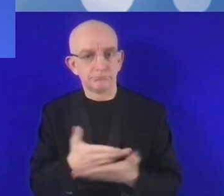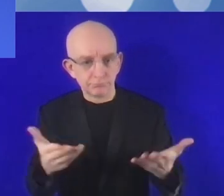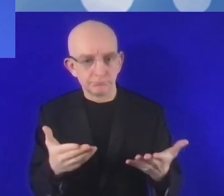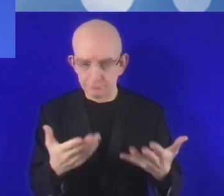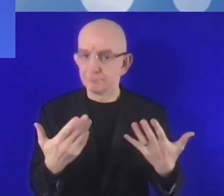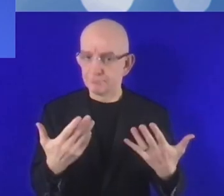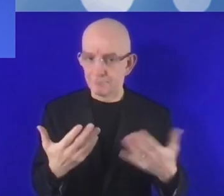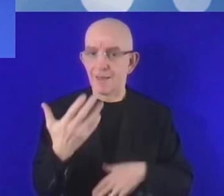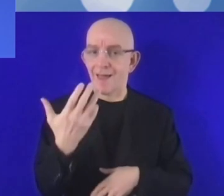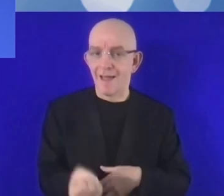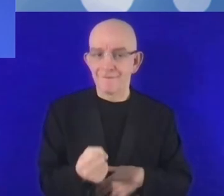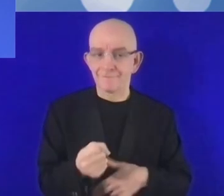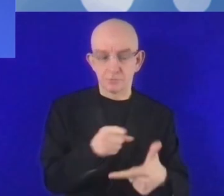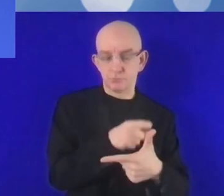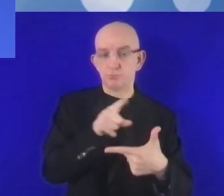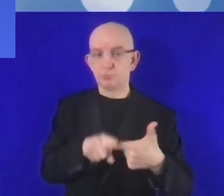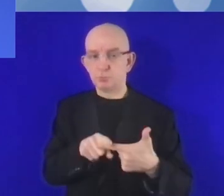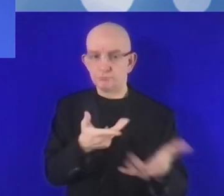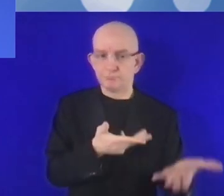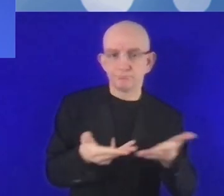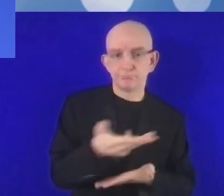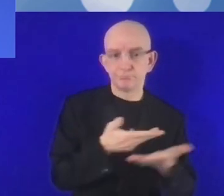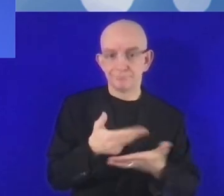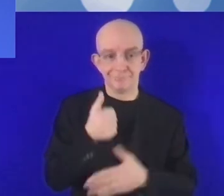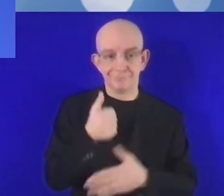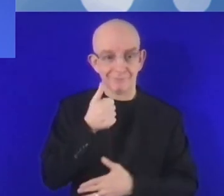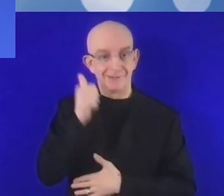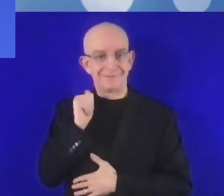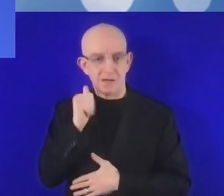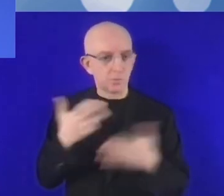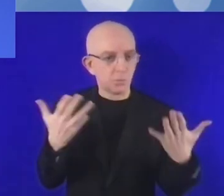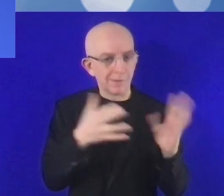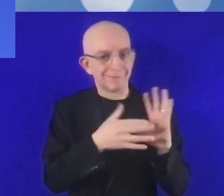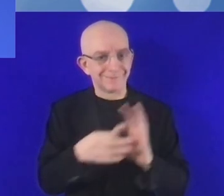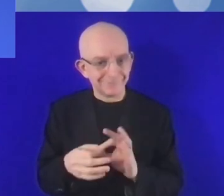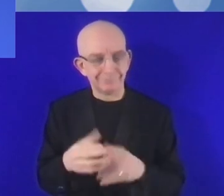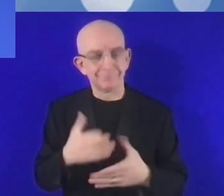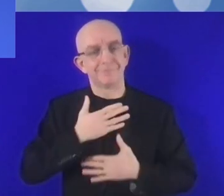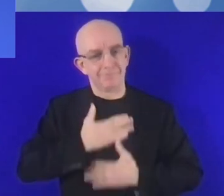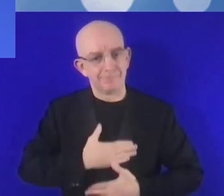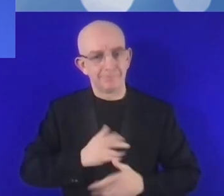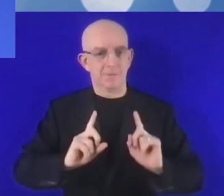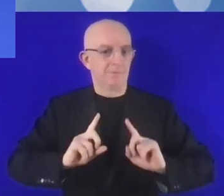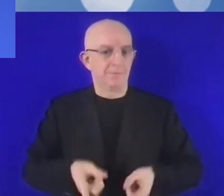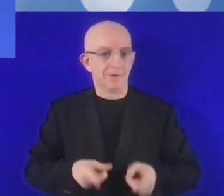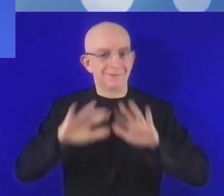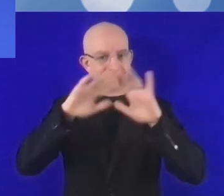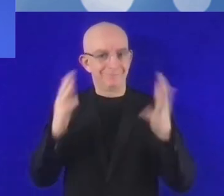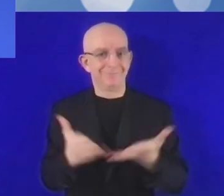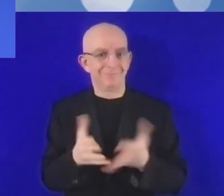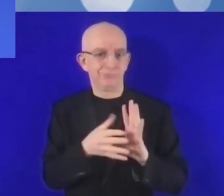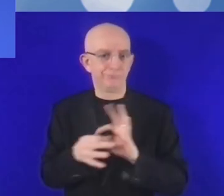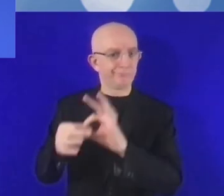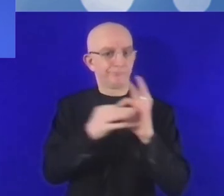в частности, многостороннего сотрудничества, где бизнес, госадминистрация, мир науки, мир